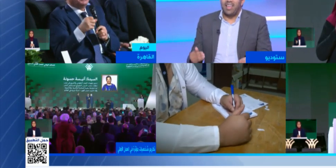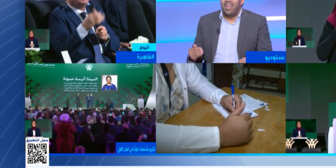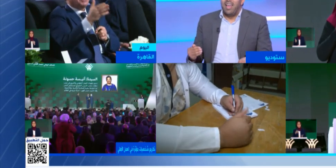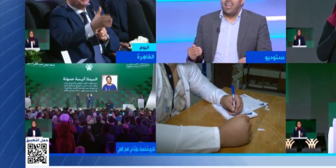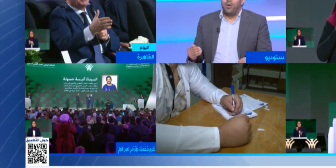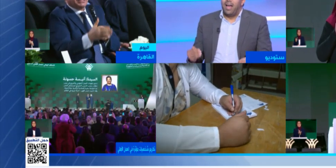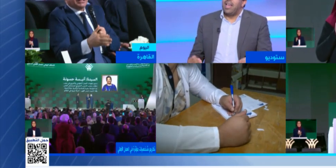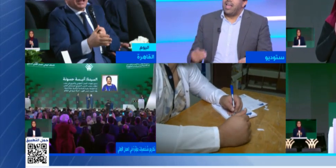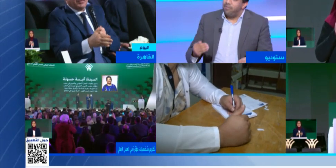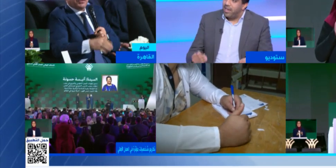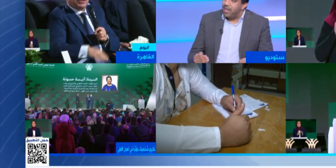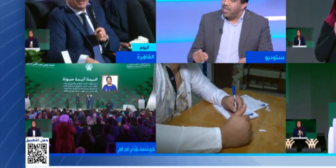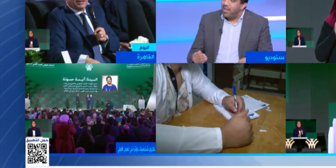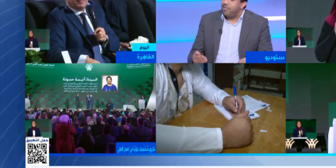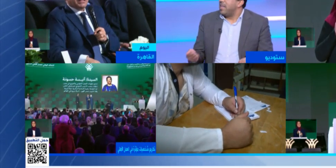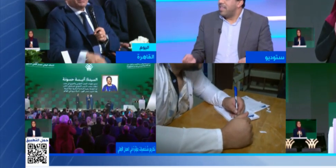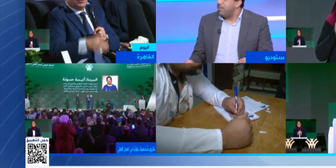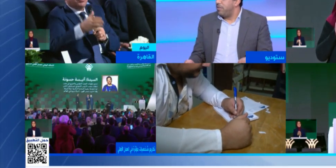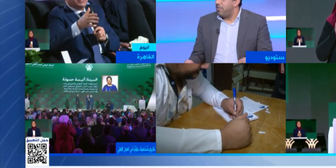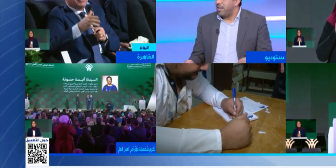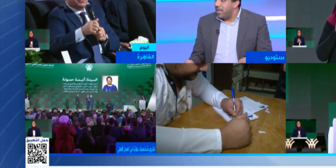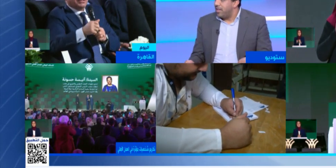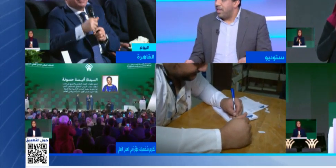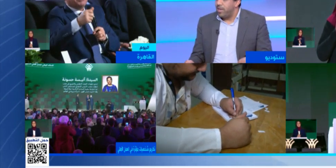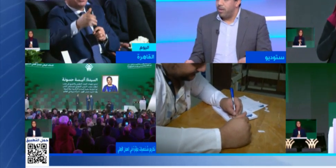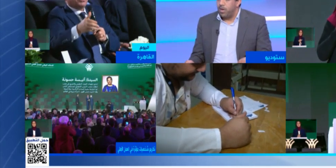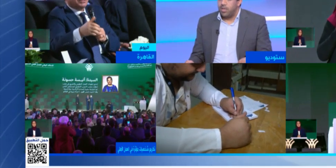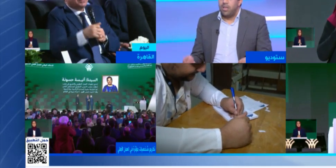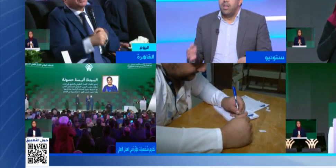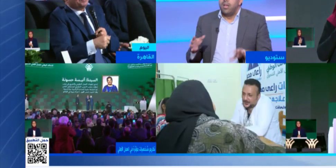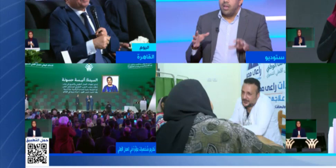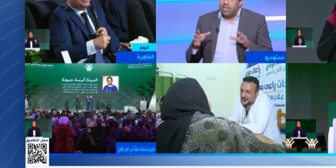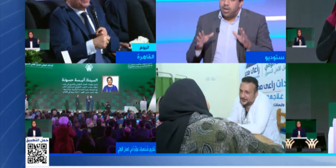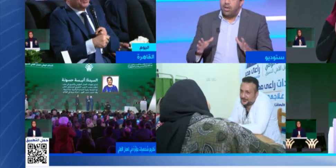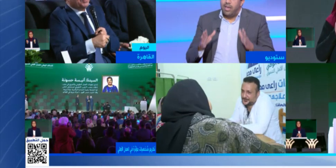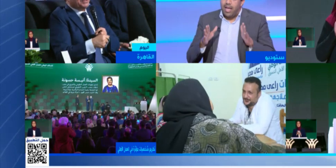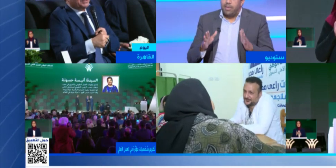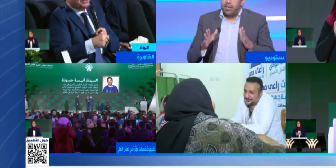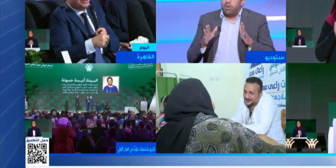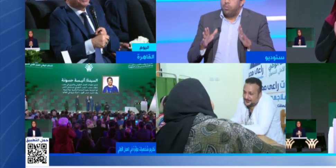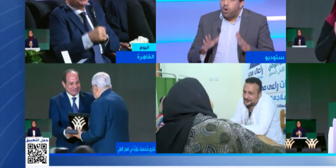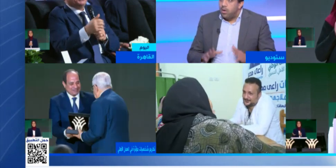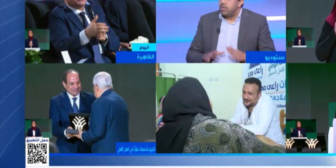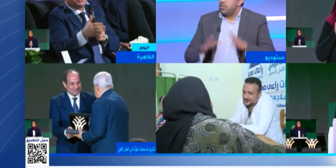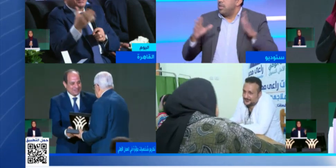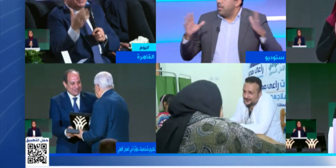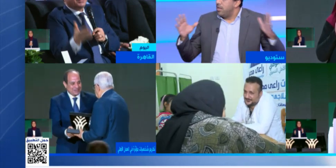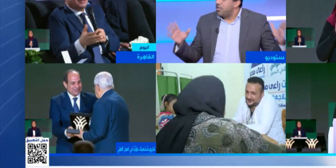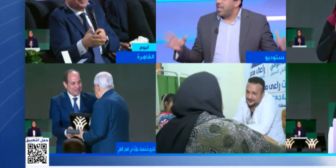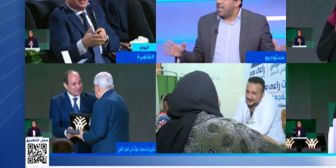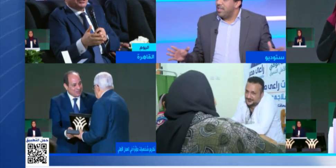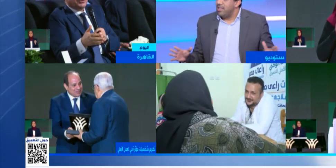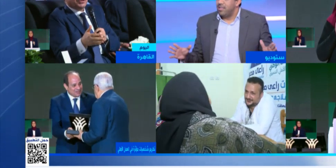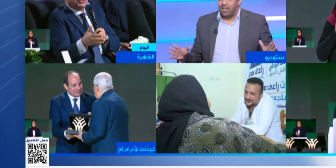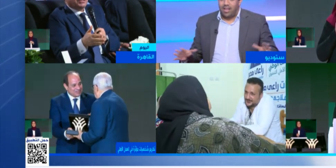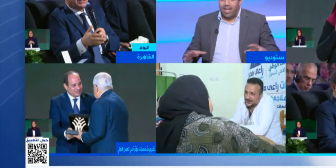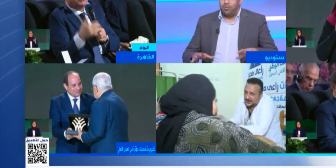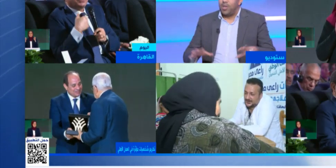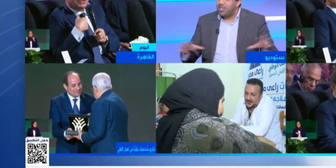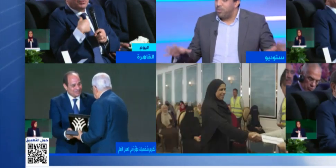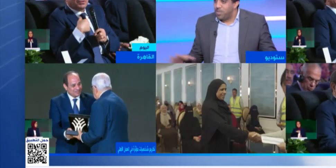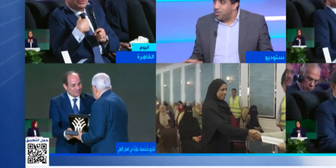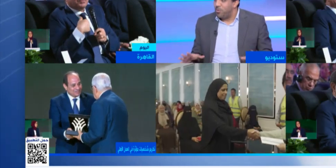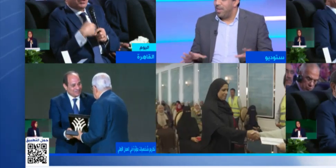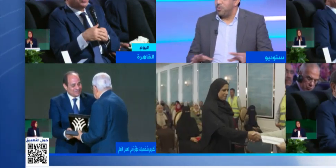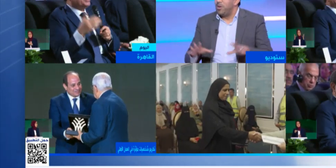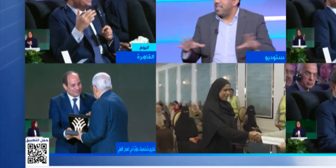كل حاجة اللي هو هل هينفع نعملها؟ فلقيناها بتنفع ان هي نعملها مع بعض. انتقل العمل من مجرد ان احنا شغالين على